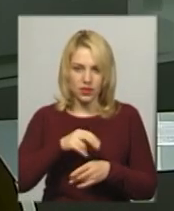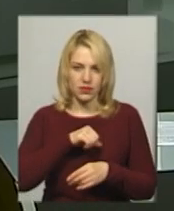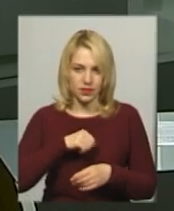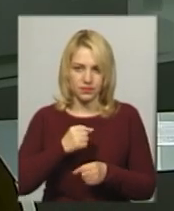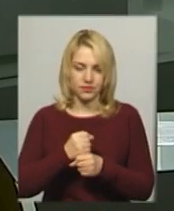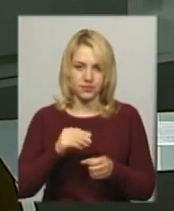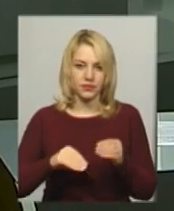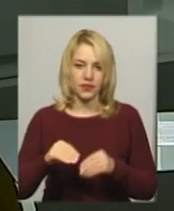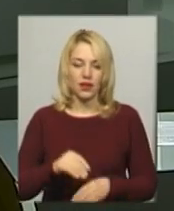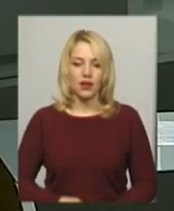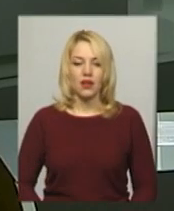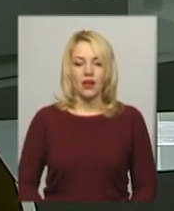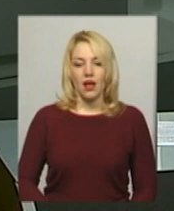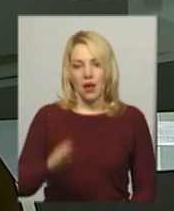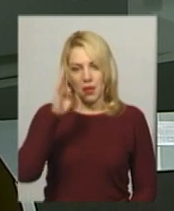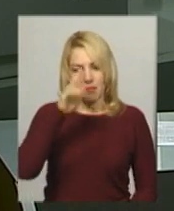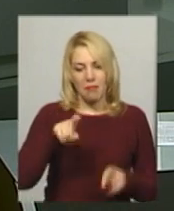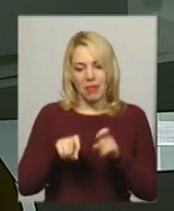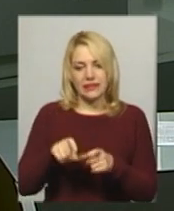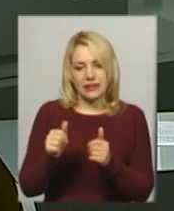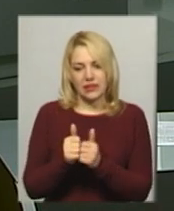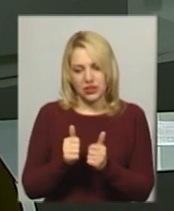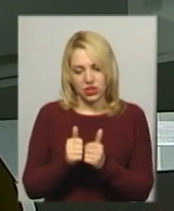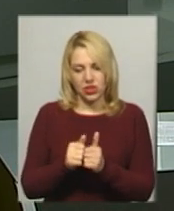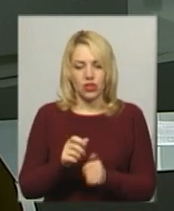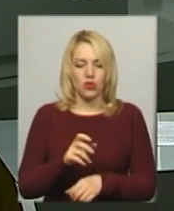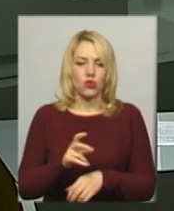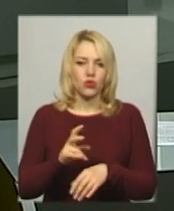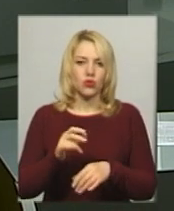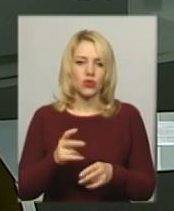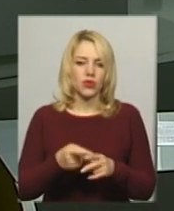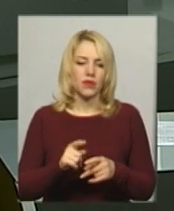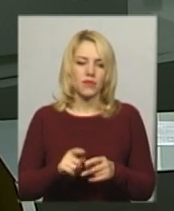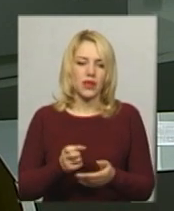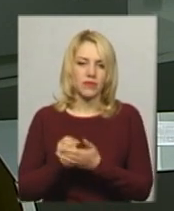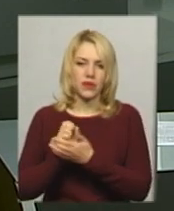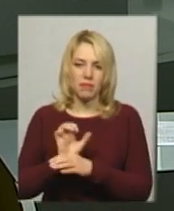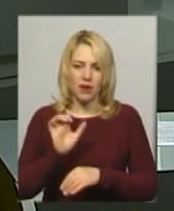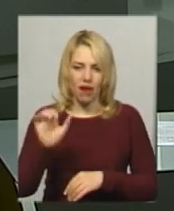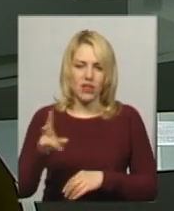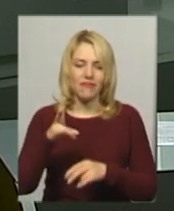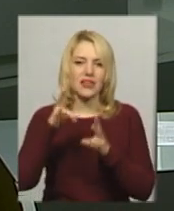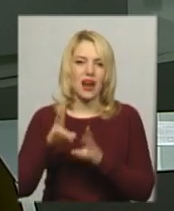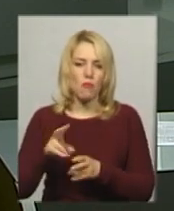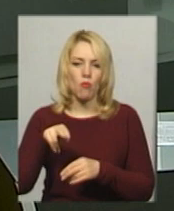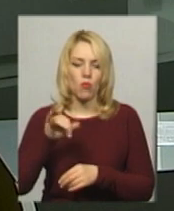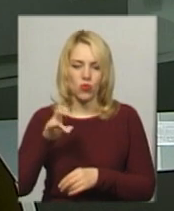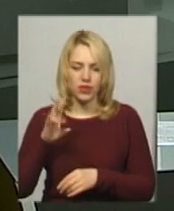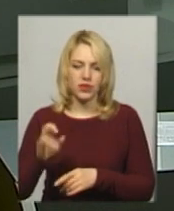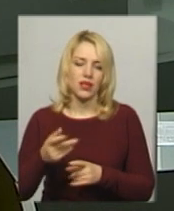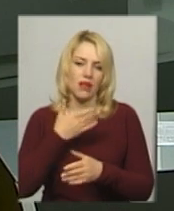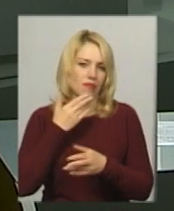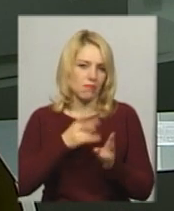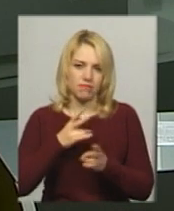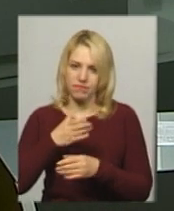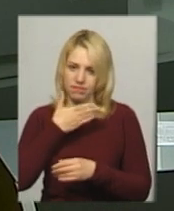Пасажира з гематомою на руці доправили в травмпункт. Чоловікові надали допомогу без госпіталізації. Ще двоє пасажирів автомобіля не